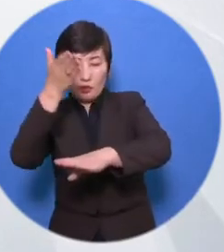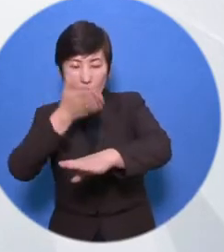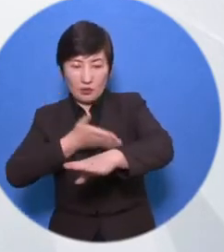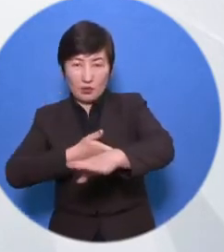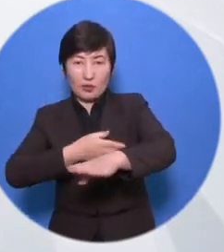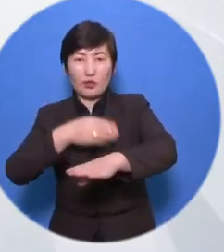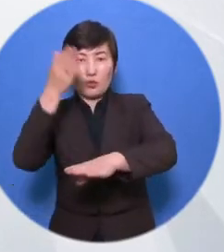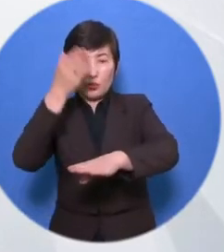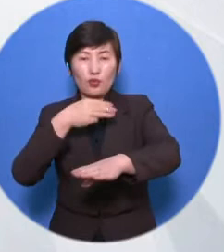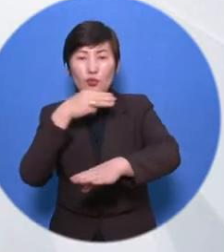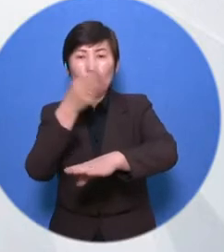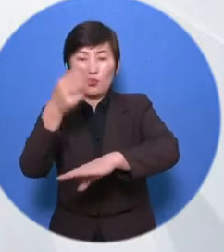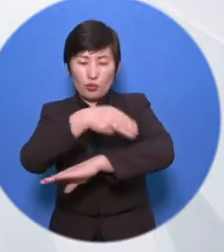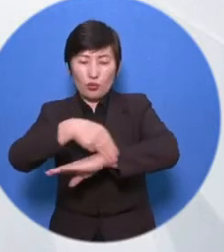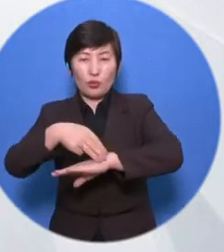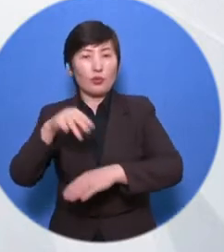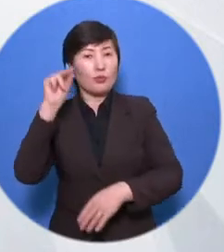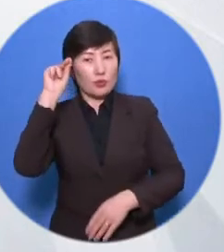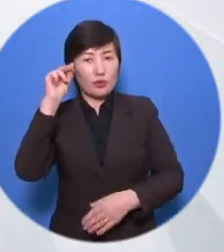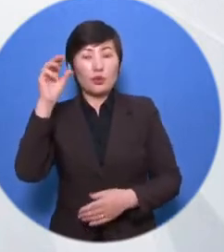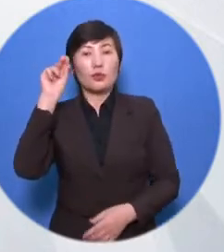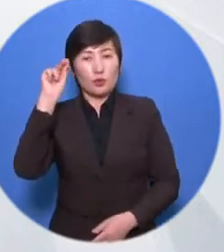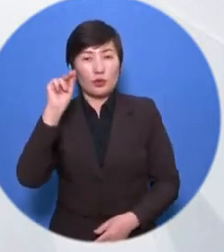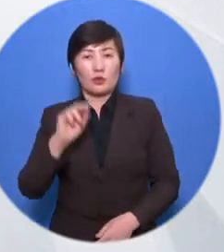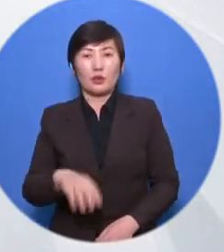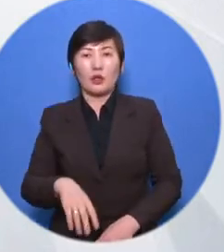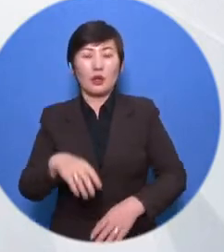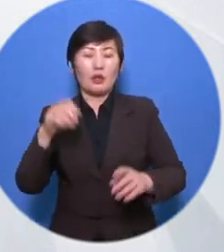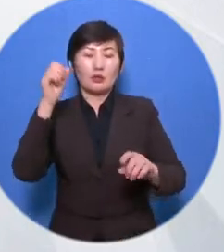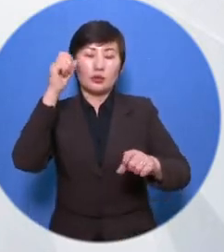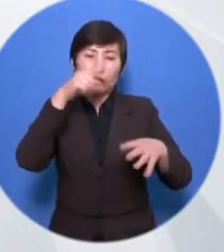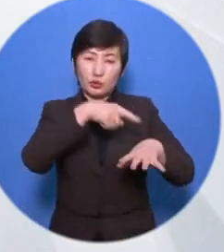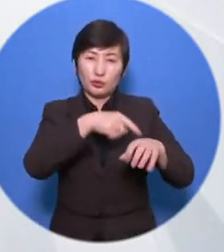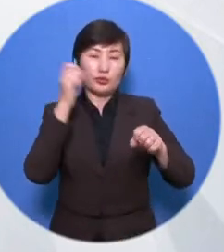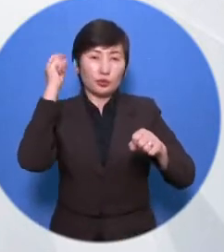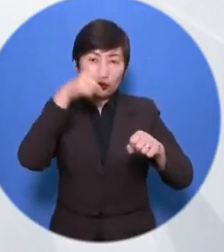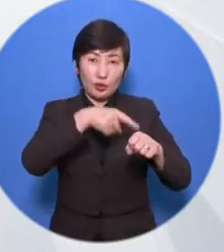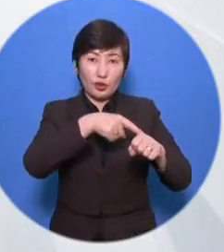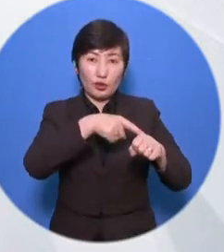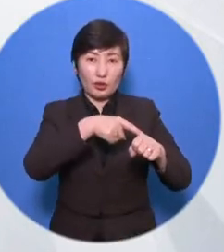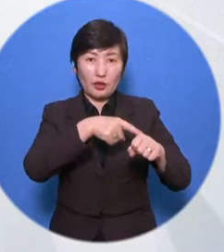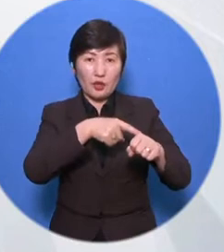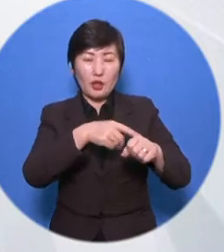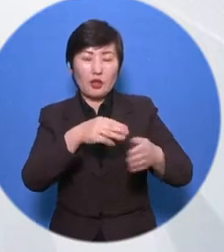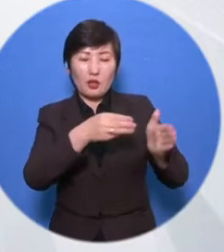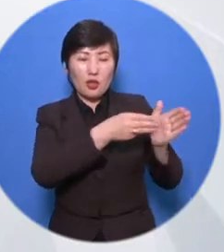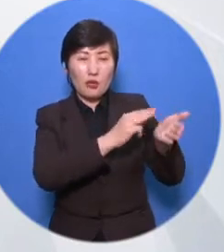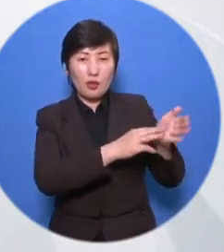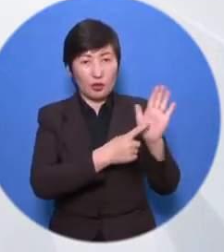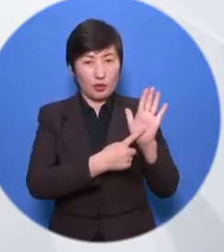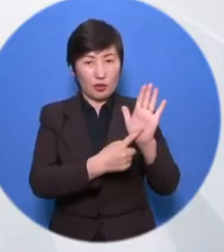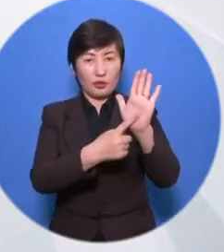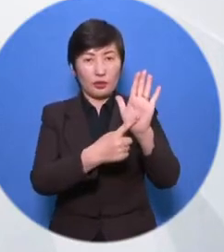чадвартай болох. За хичээлийн зорилт нь шууд пропорционал хамаарлыг томьёогоор илэрхийлэх. За шууд